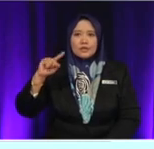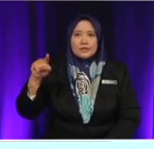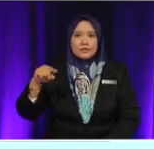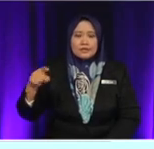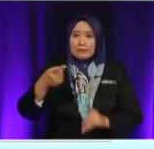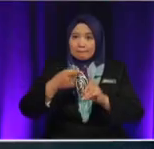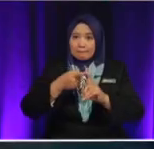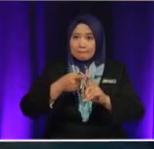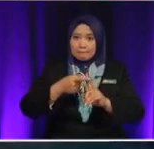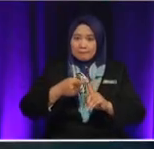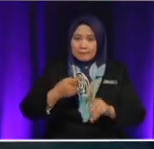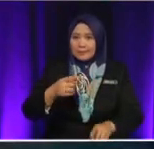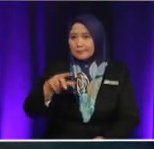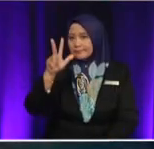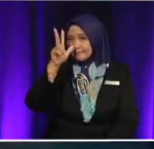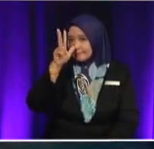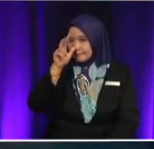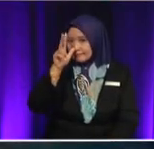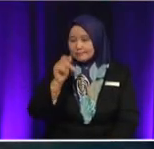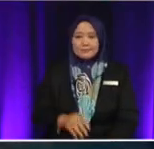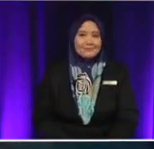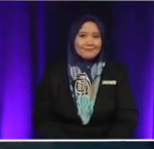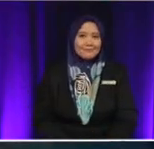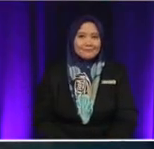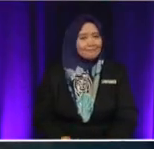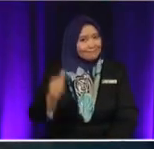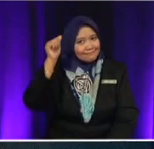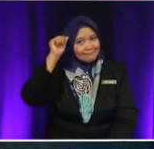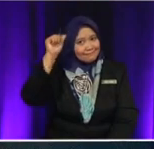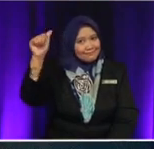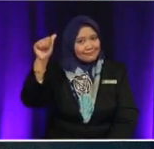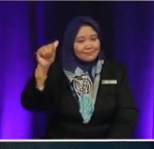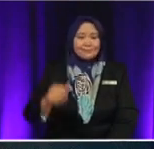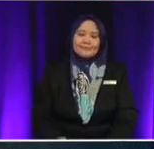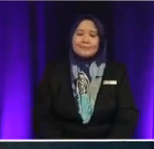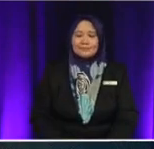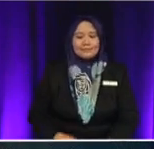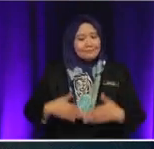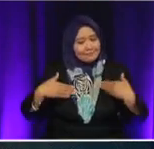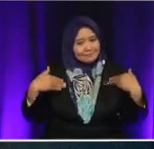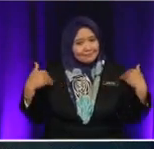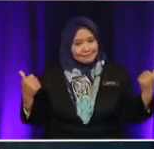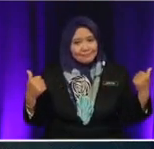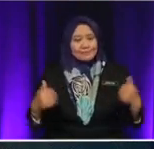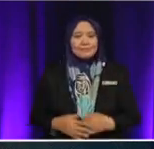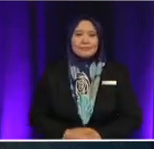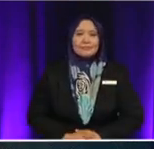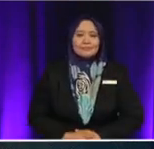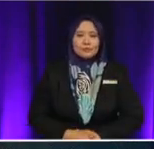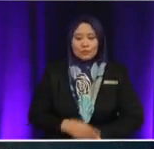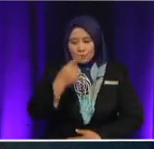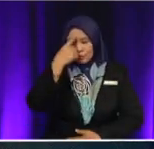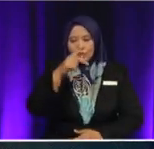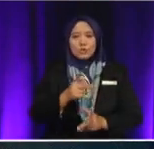Melaka. Assalamualaikum Cikgu, apa khabar? Assalamualaikum, baik. Sihat ya? Baik. Terima kasih kerana bersama Ipan hari ini. Berkongsi kepada kita tentang